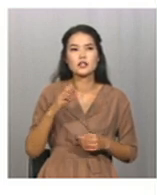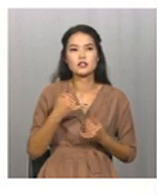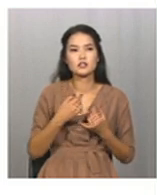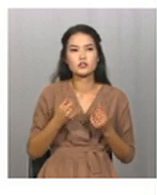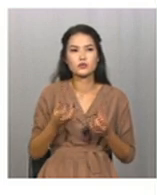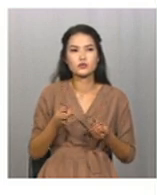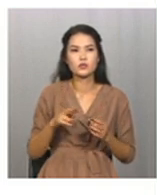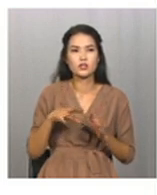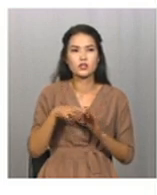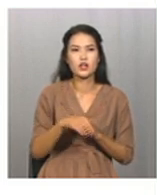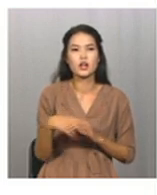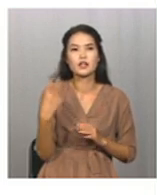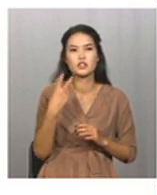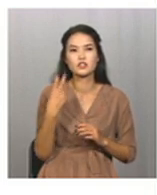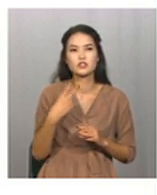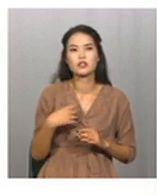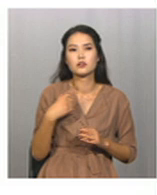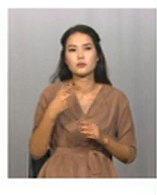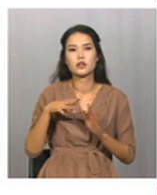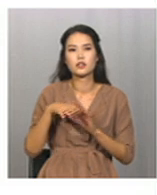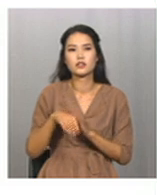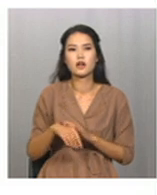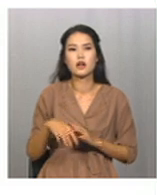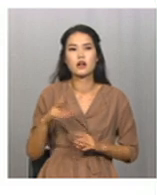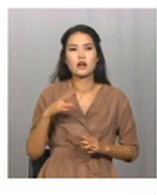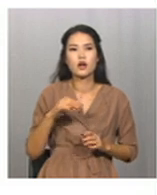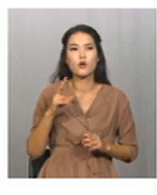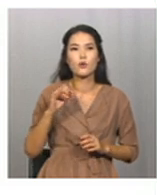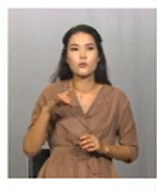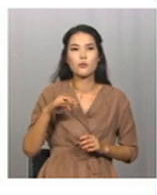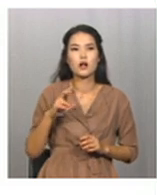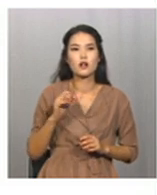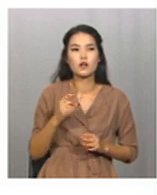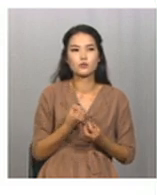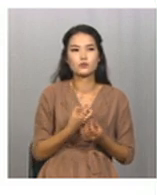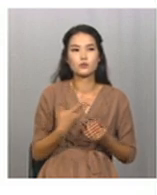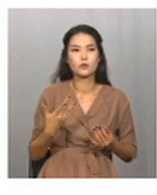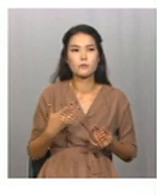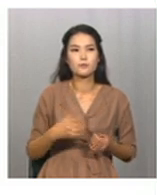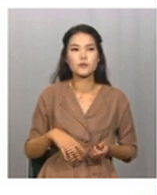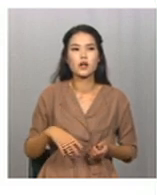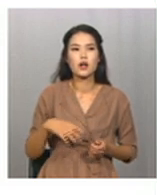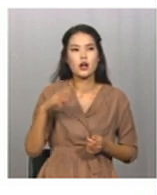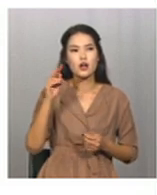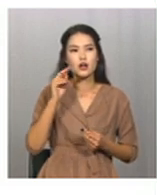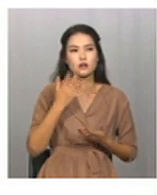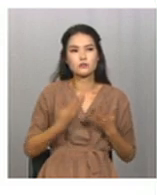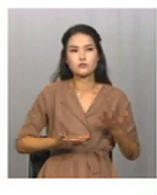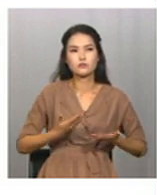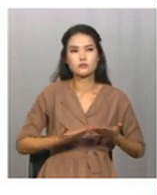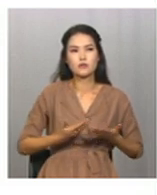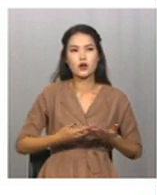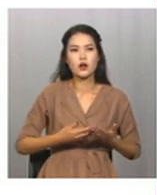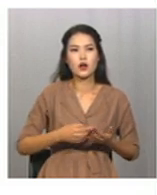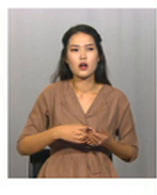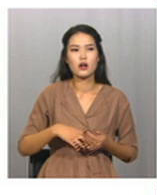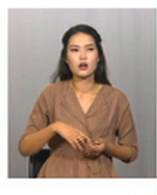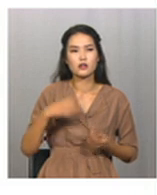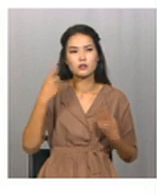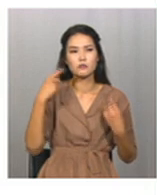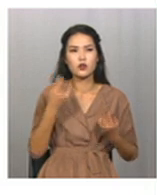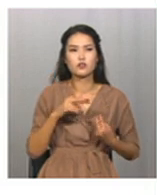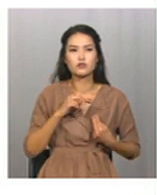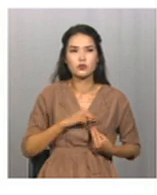келіп, екіншісіне бағына байланысқан құрмаластың түрі. Мысалы, мал